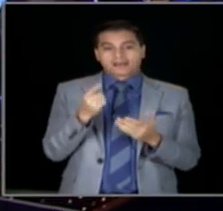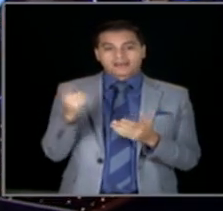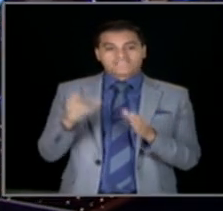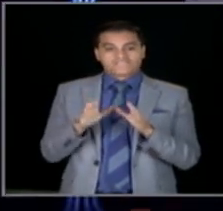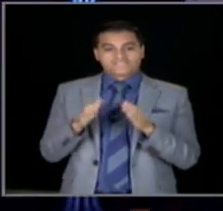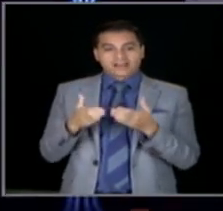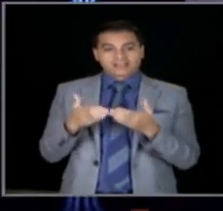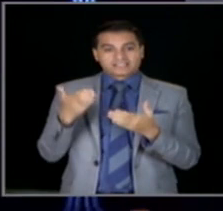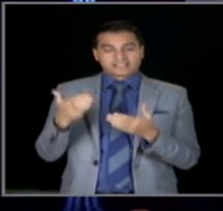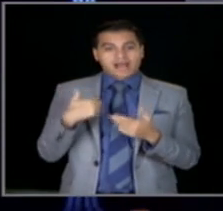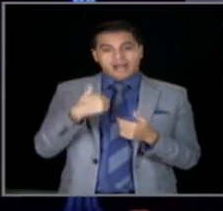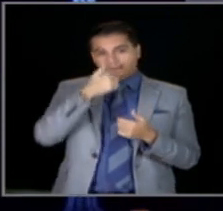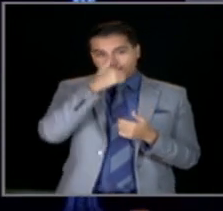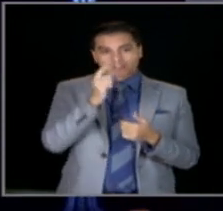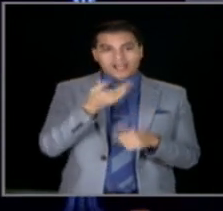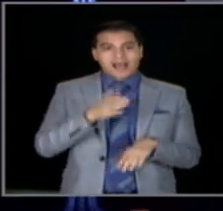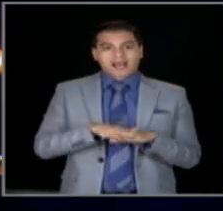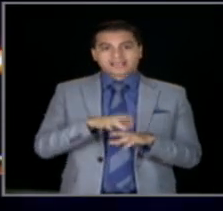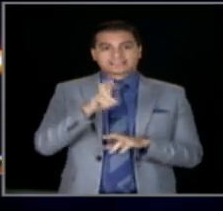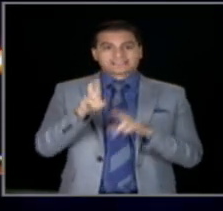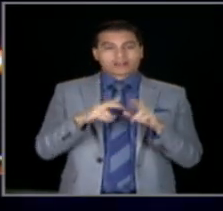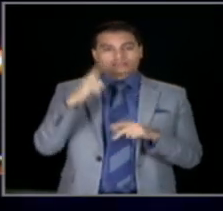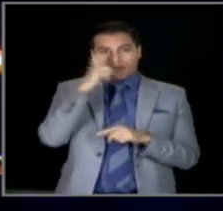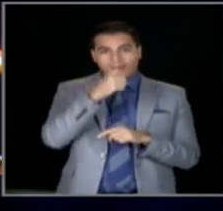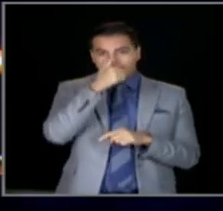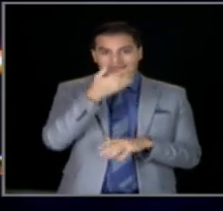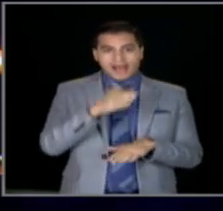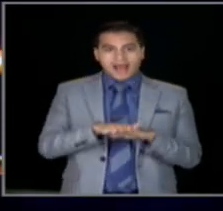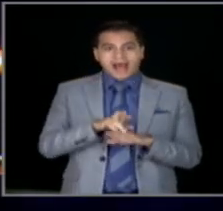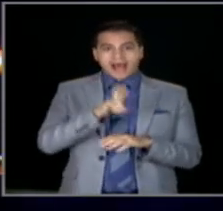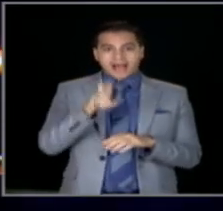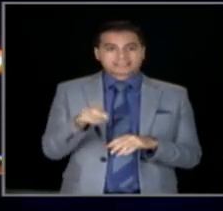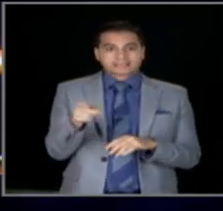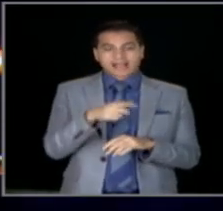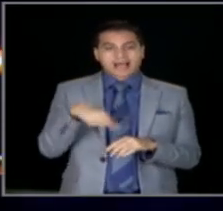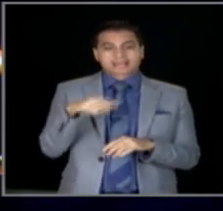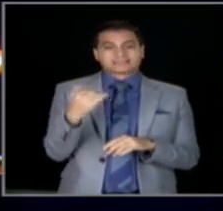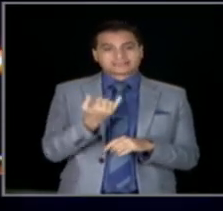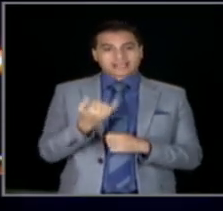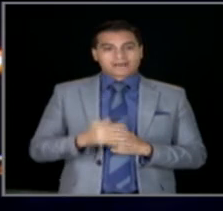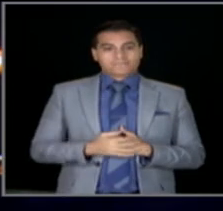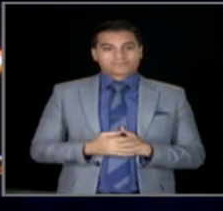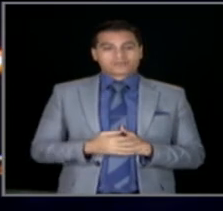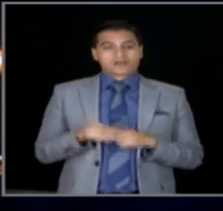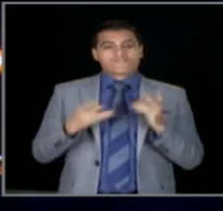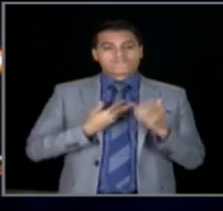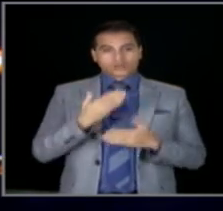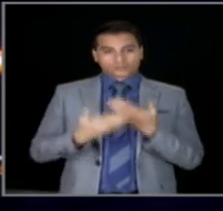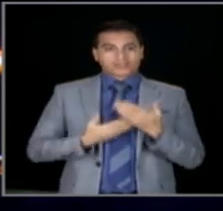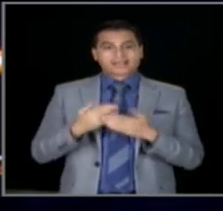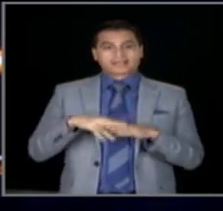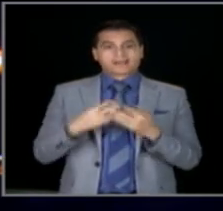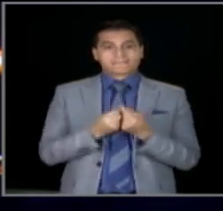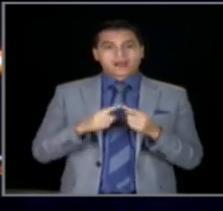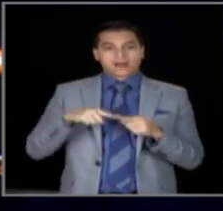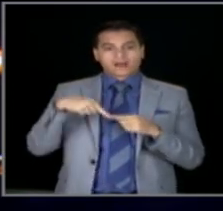سفراء. مش هنزعل على الأسئلة الصعبة، هنزعل على الأسئلة السهلة. هنخرج فاصل وهنرجع